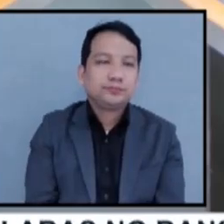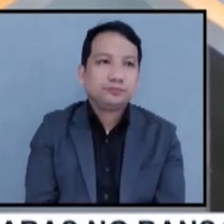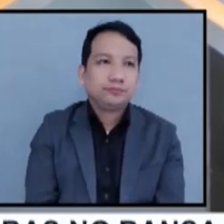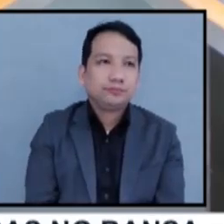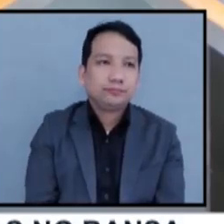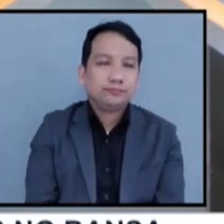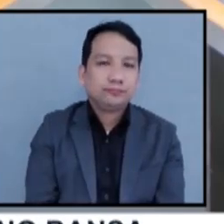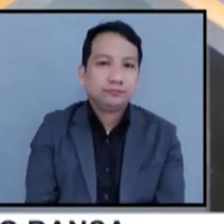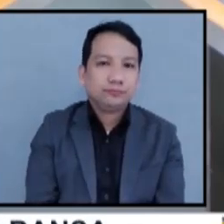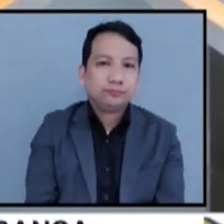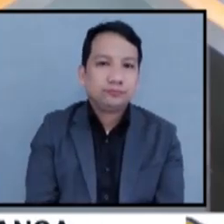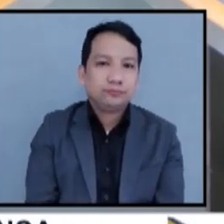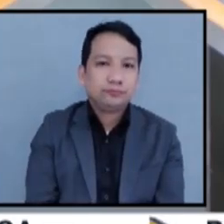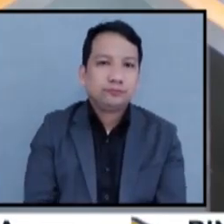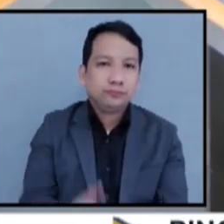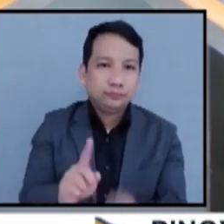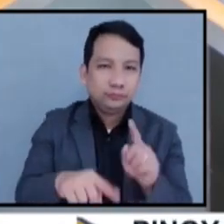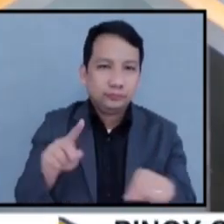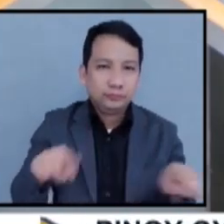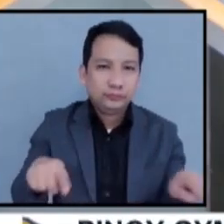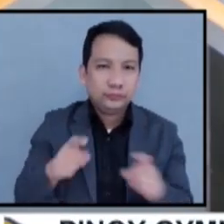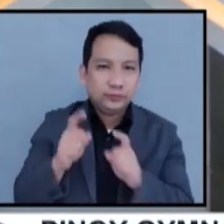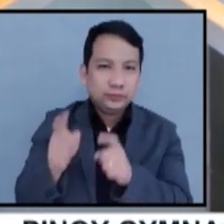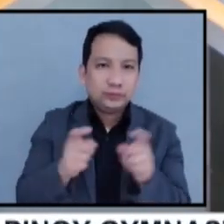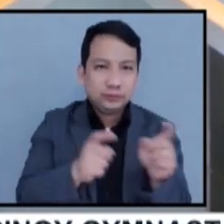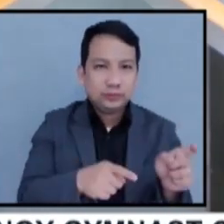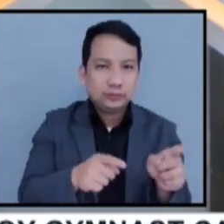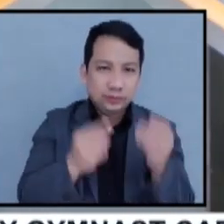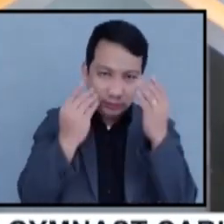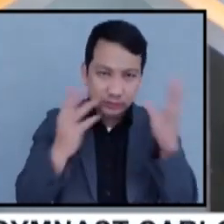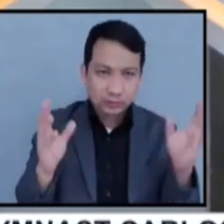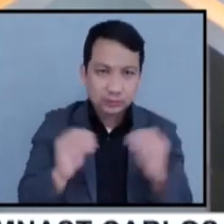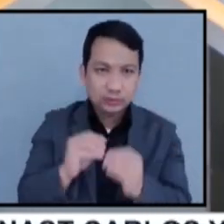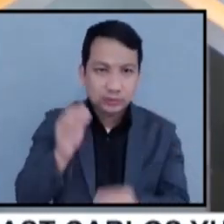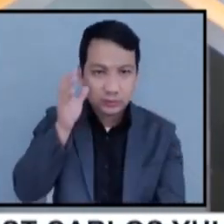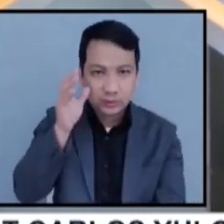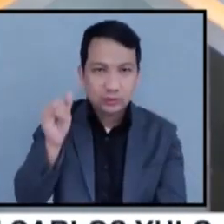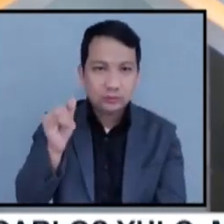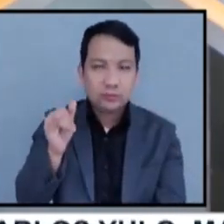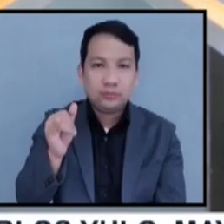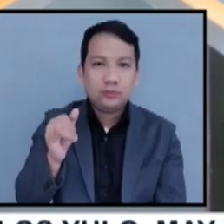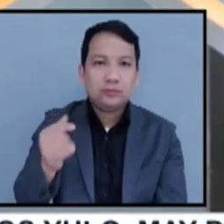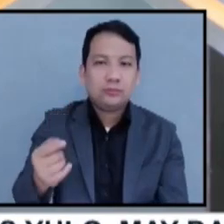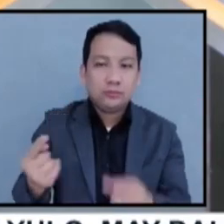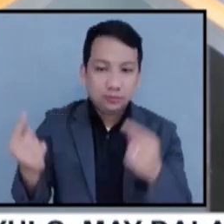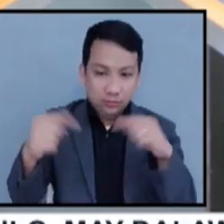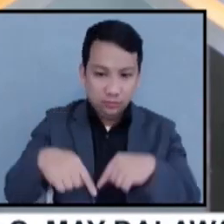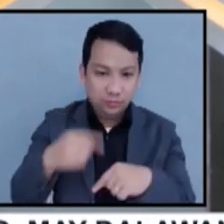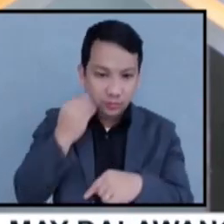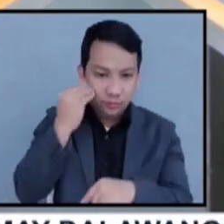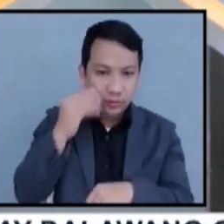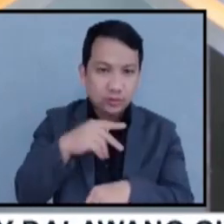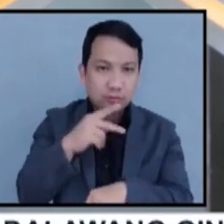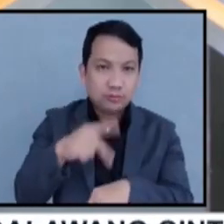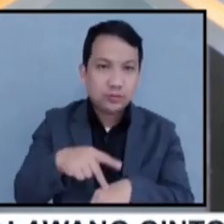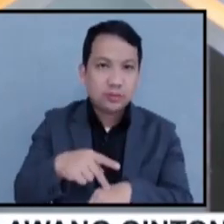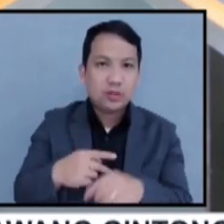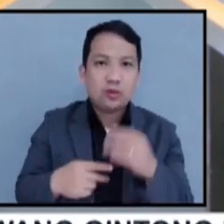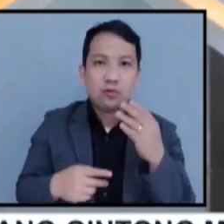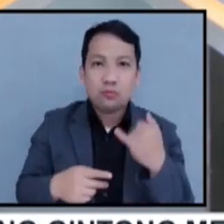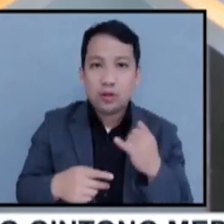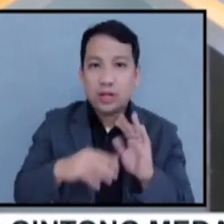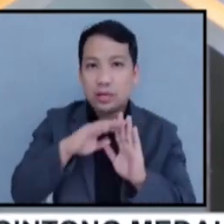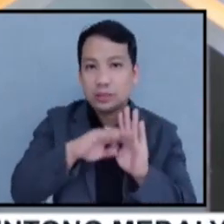Iba't ibang papremyo at gantimpala naman ang sasalubong kay Carlos Yulo sa Pilipinas matapos makuha ang gintong medalya sa